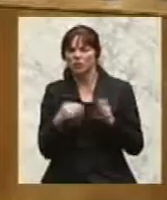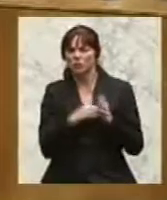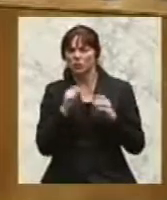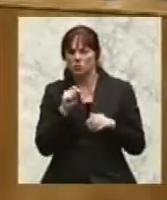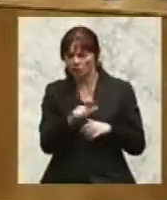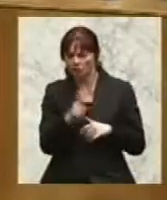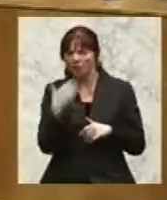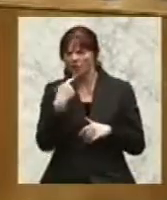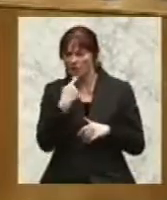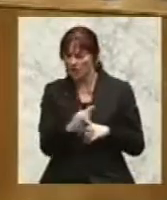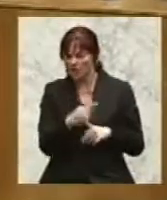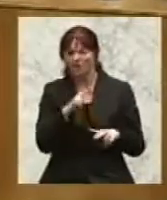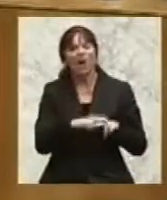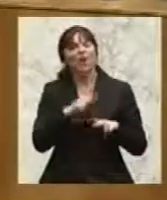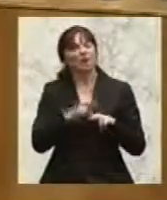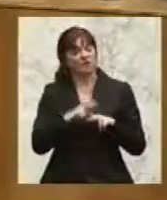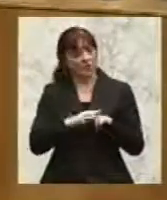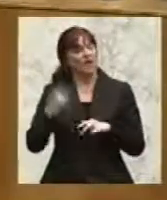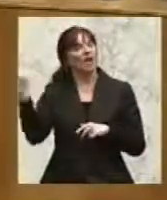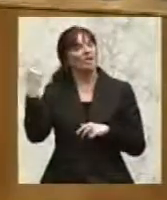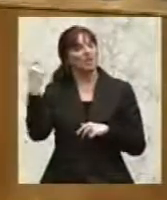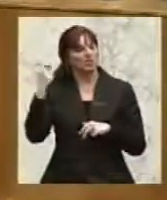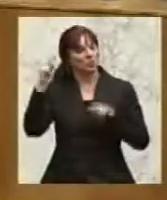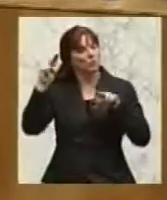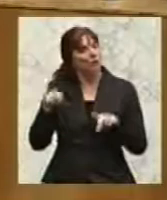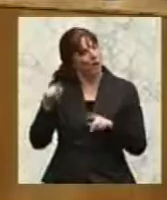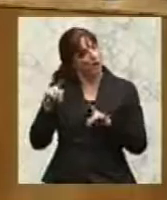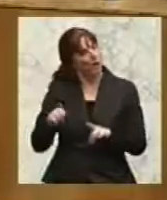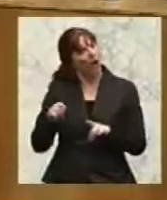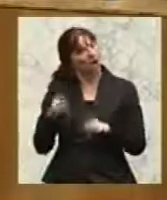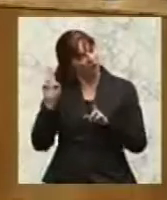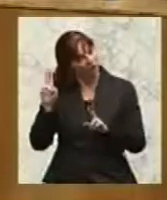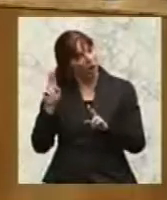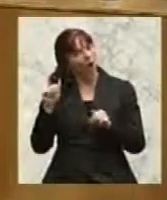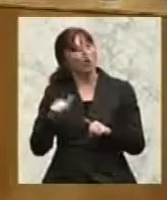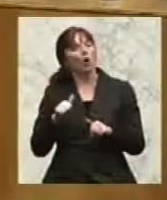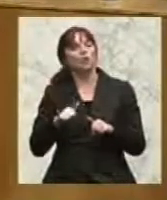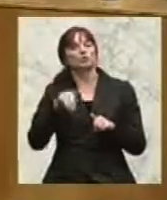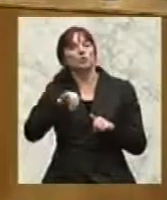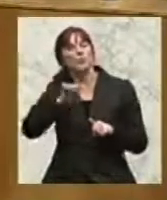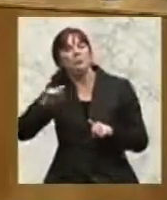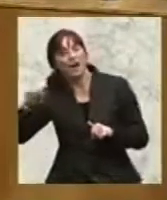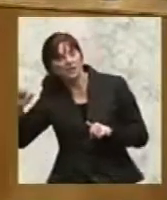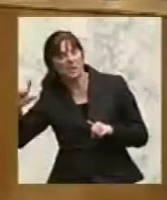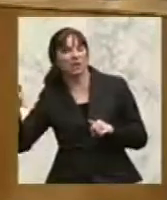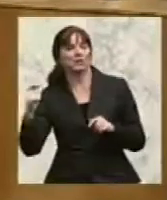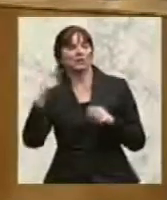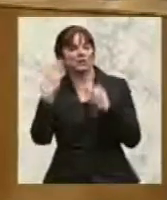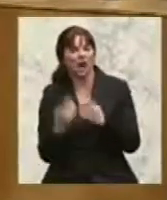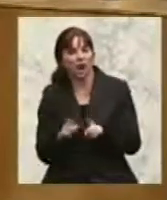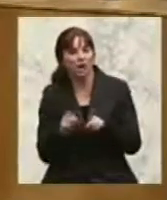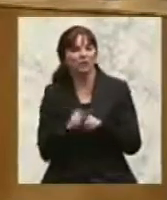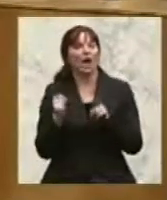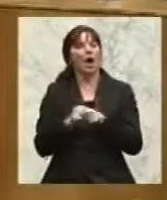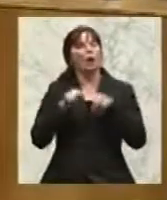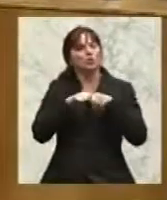ein Sanktionsrecht der relevanter Sachverhalt vorliegend ist, nämlich die Maastricht-Zahlen, die strukturellen Haushaltszahlen, das Ausgabenwachstum, die Schuldenrückstände,